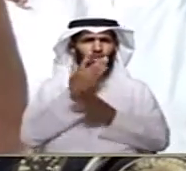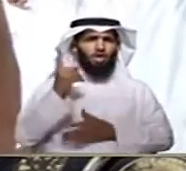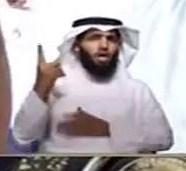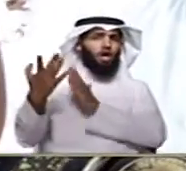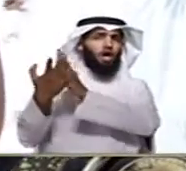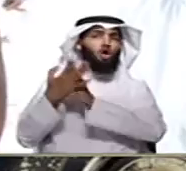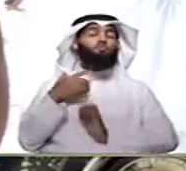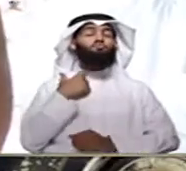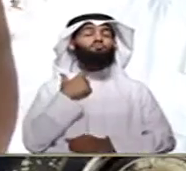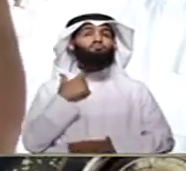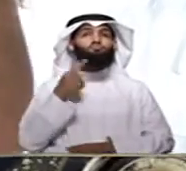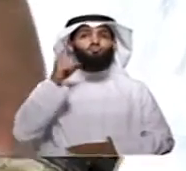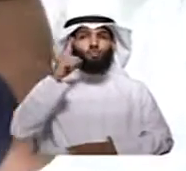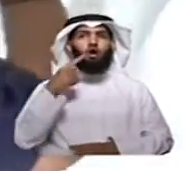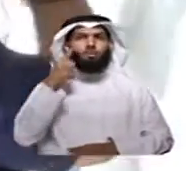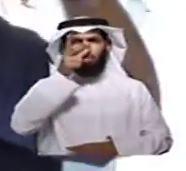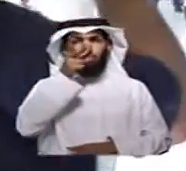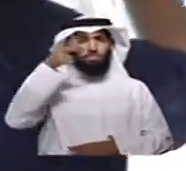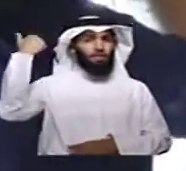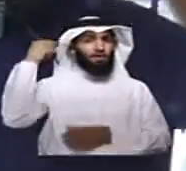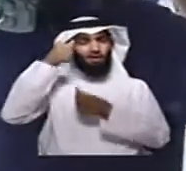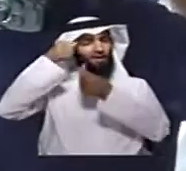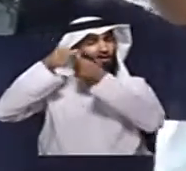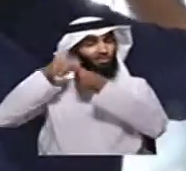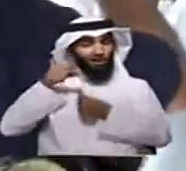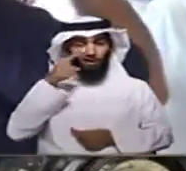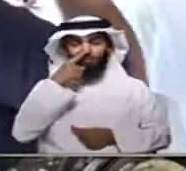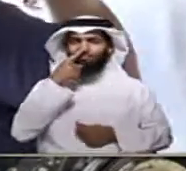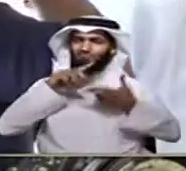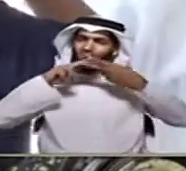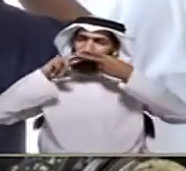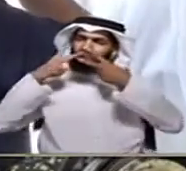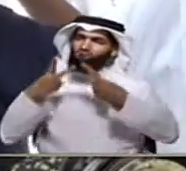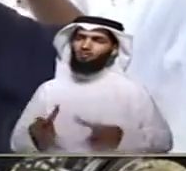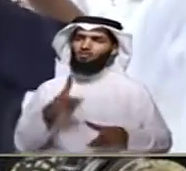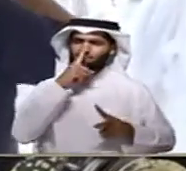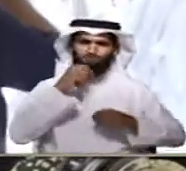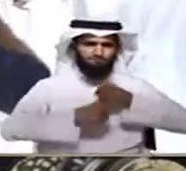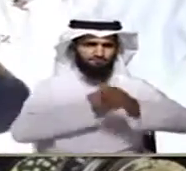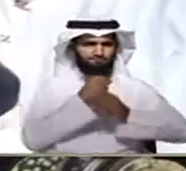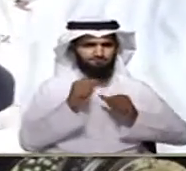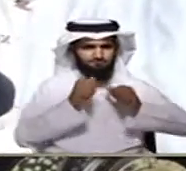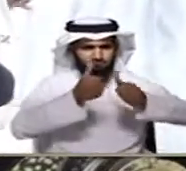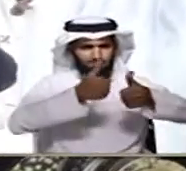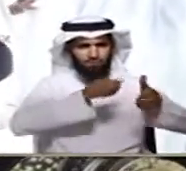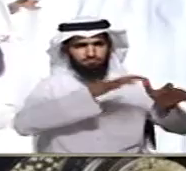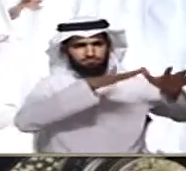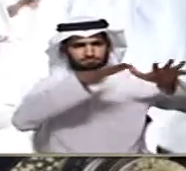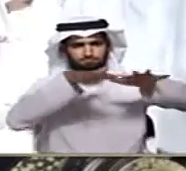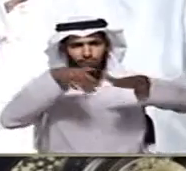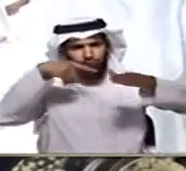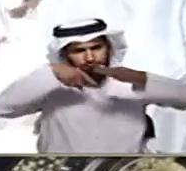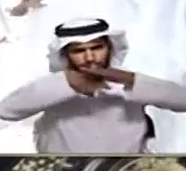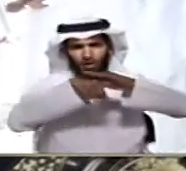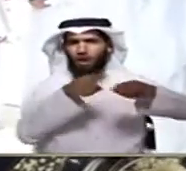على التراث، فاحنا سخرنا إمكانياتنا كلها لخدمة التراث البحري في دولة الكويت. هذه الرحلة رقم